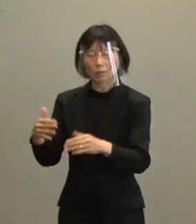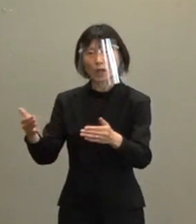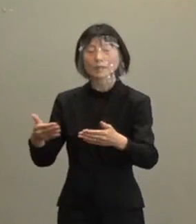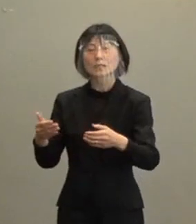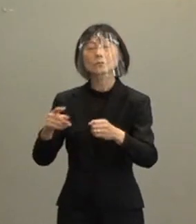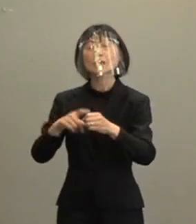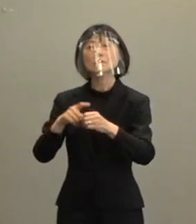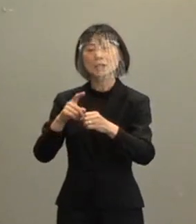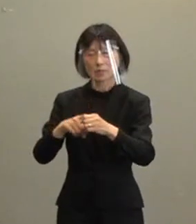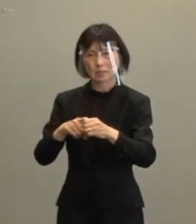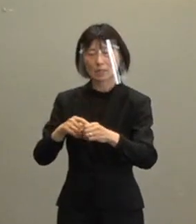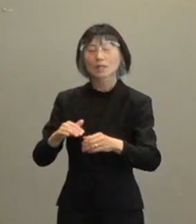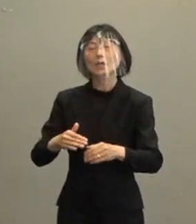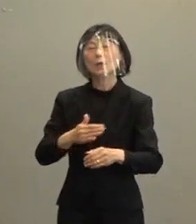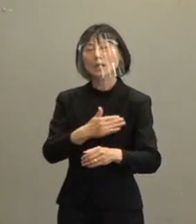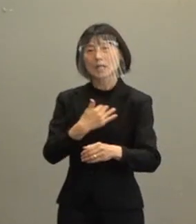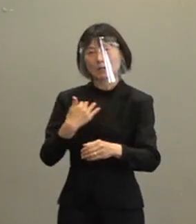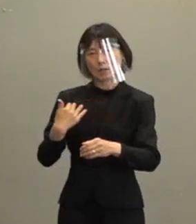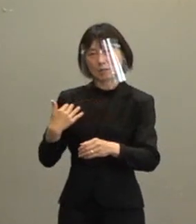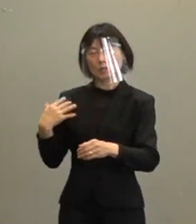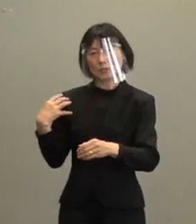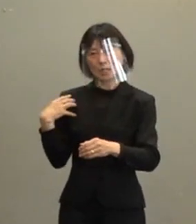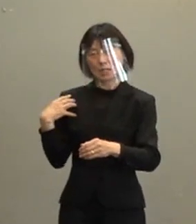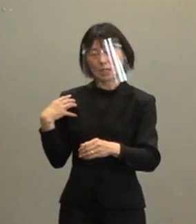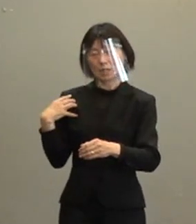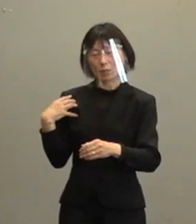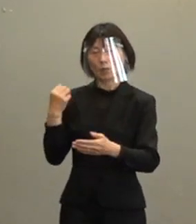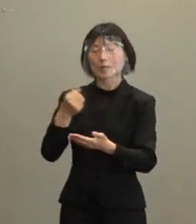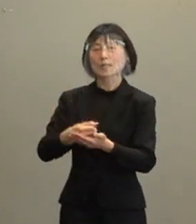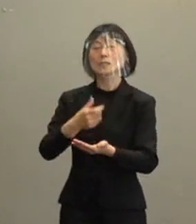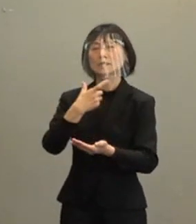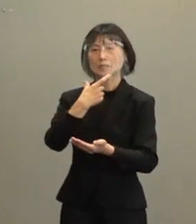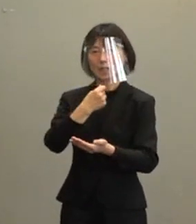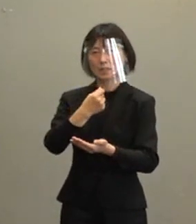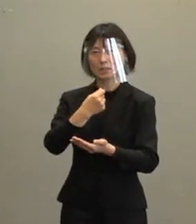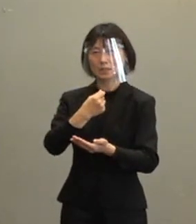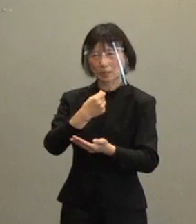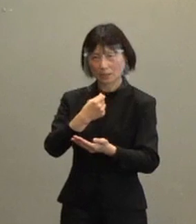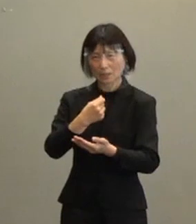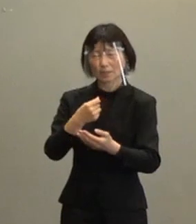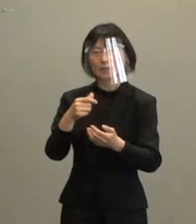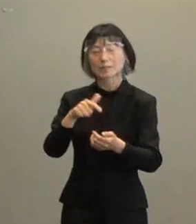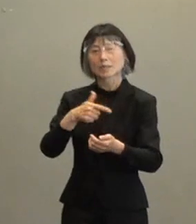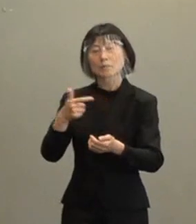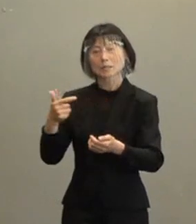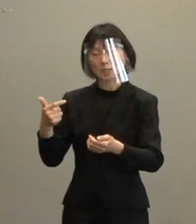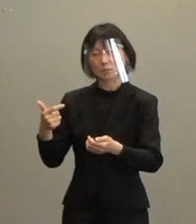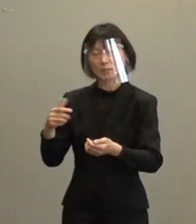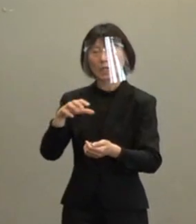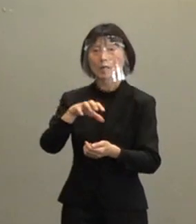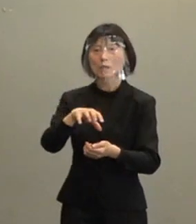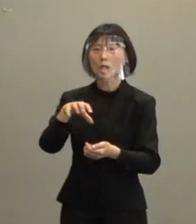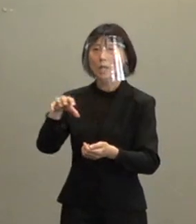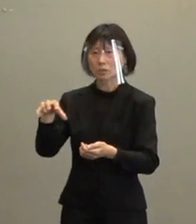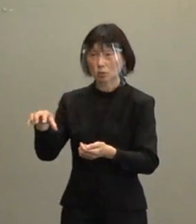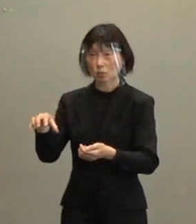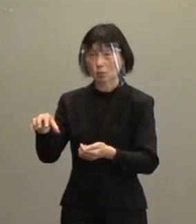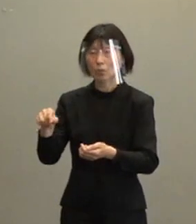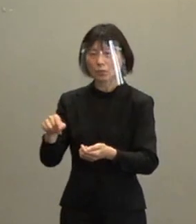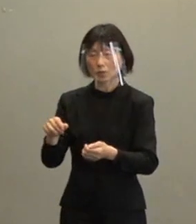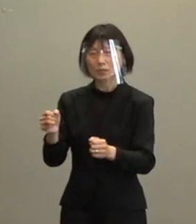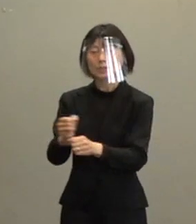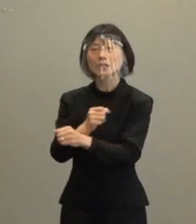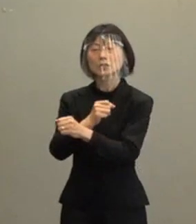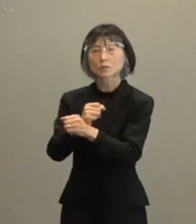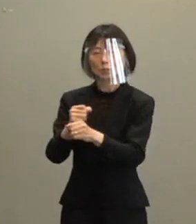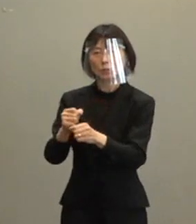ように我々も責務を果たしていきたいと。それからあとはですね、当然ながらさまざまなパーツであったり、さまざまな産業への裾野